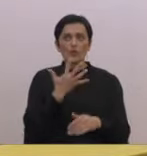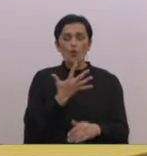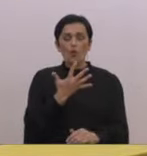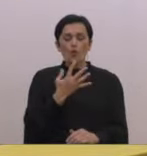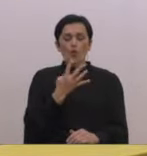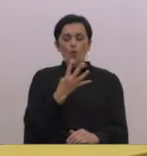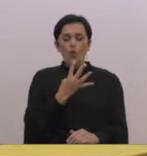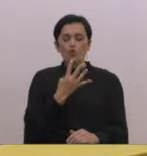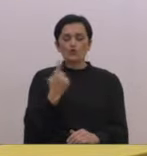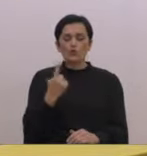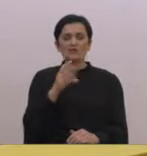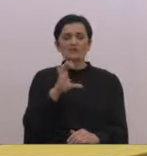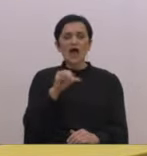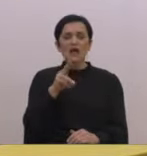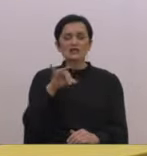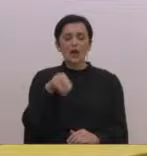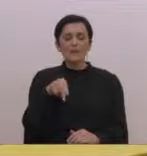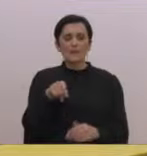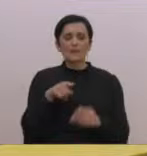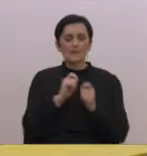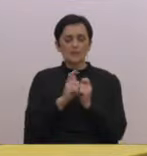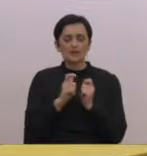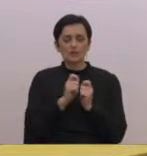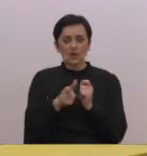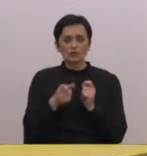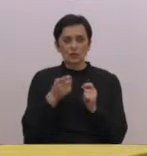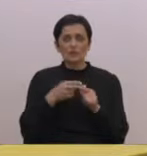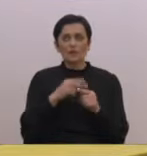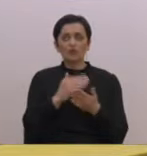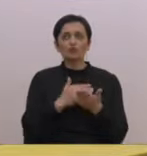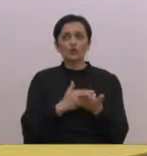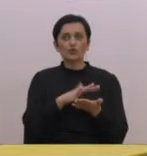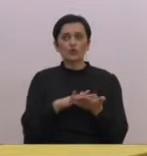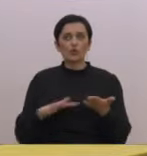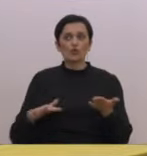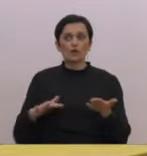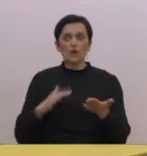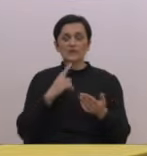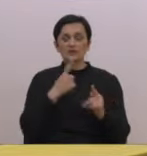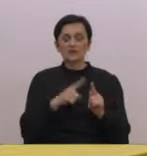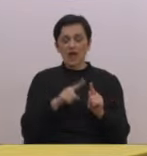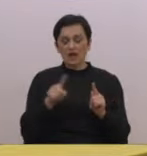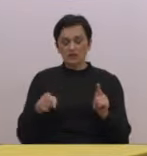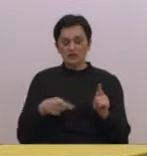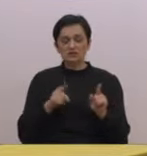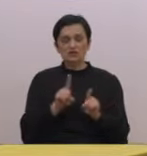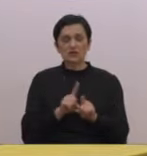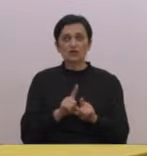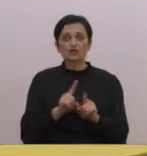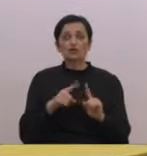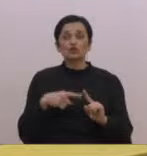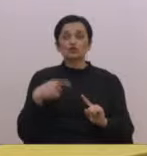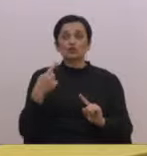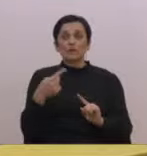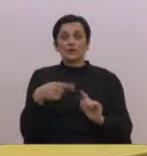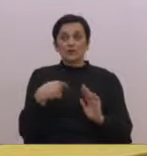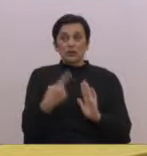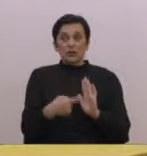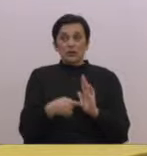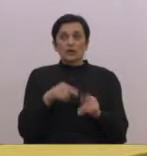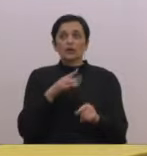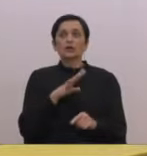და ფინანსთან ამ კუთხით და ეს პროგრამა გაგრძელდება მიმდინარე წელსაც. შემდეგი კითხვა იყო